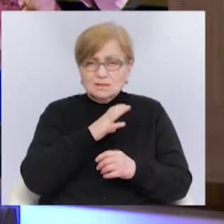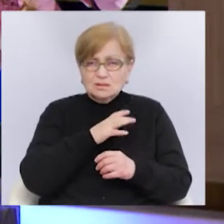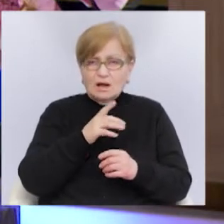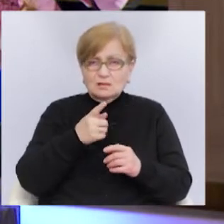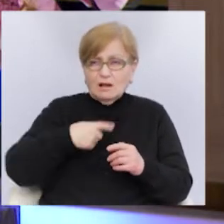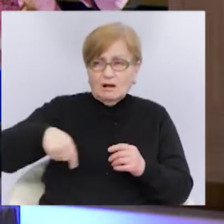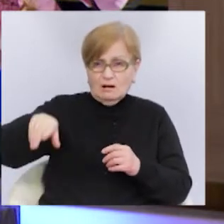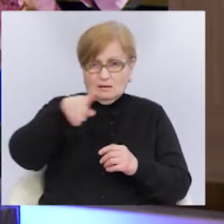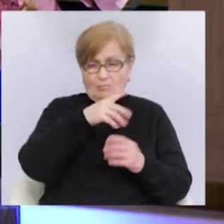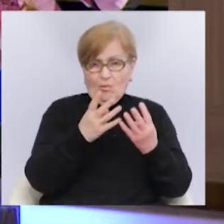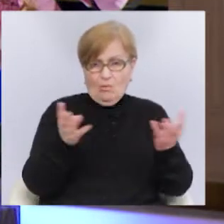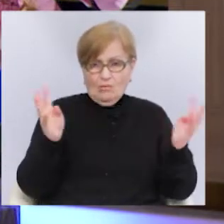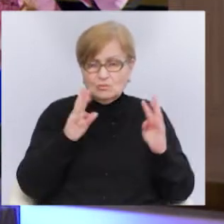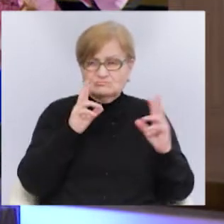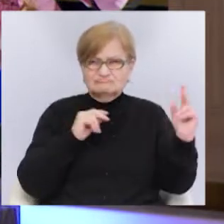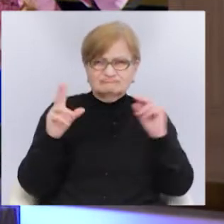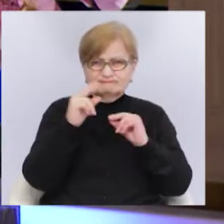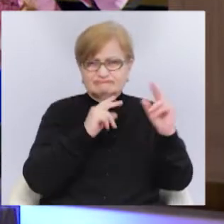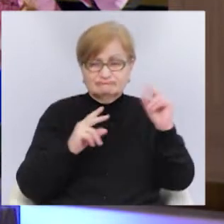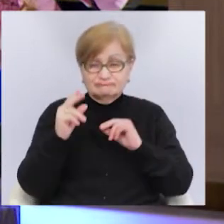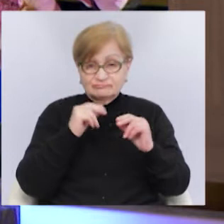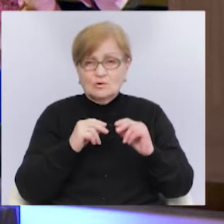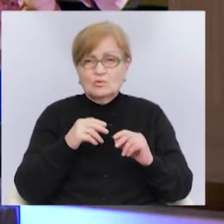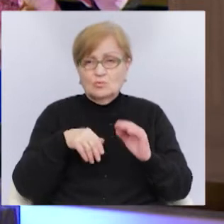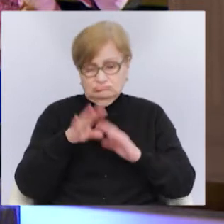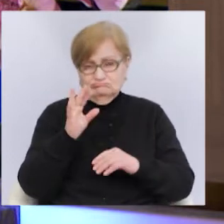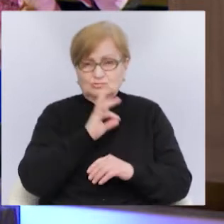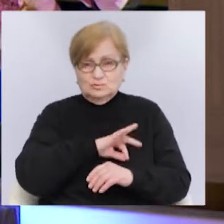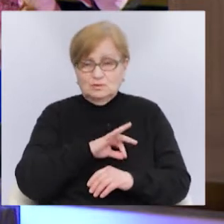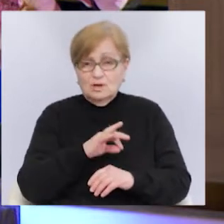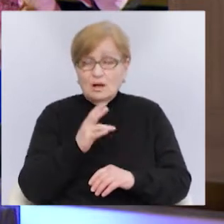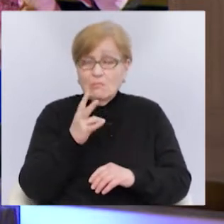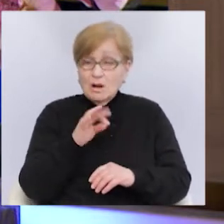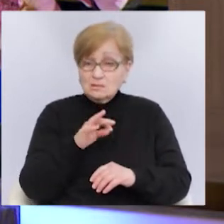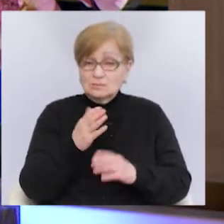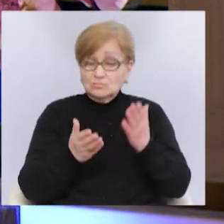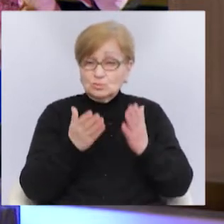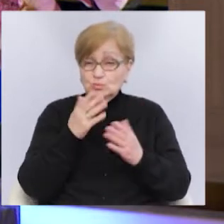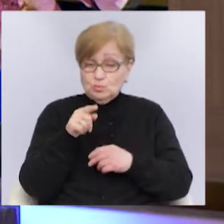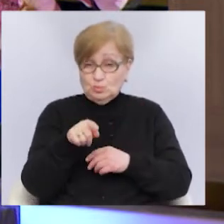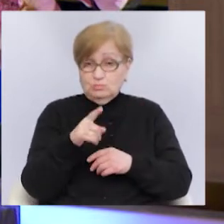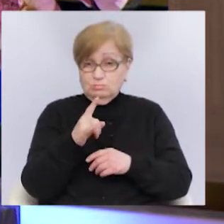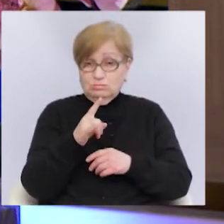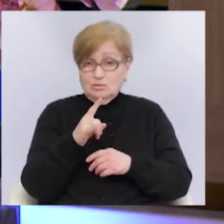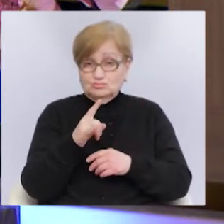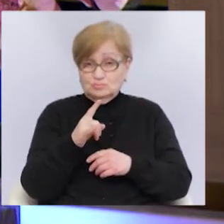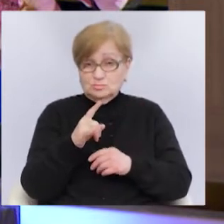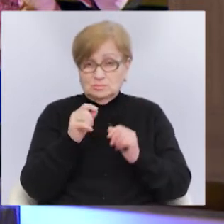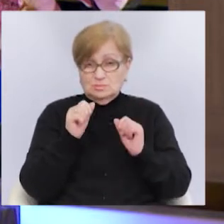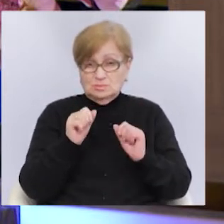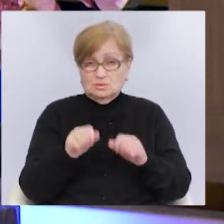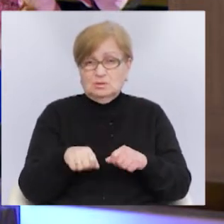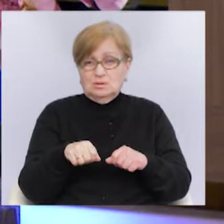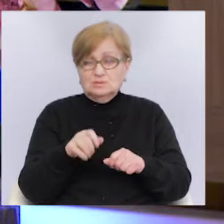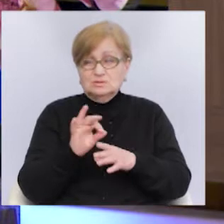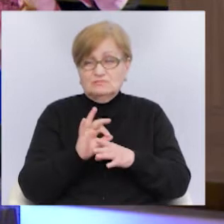ბავშვებს, რომელიც უფრო აგვიანებენ ენობრივ განვითარებას, მაგრამ თუ ეს ელემენტები სახეზეა, მაშინ შეიძლება რომ უფრო